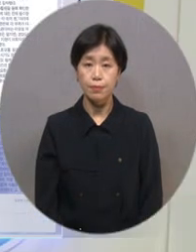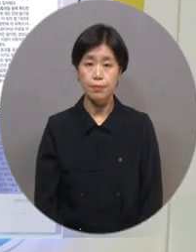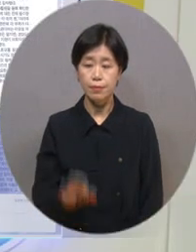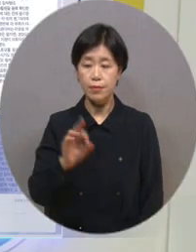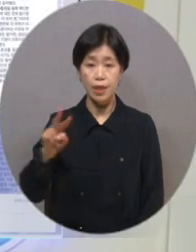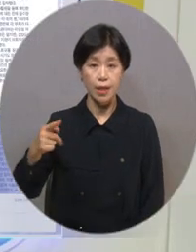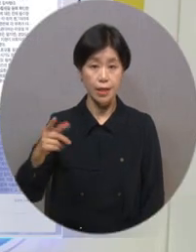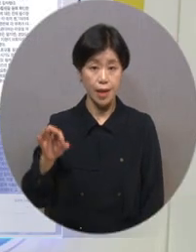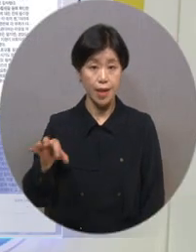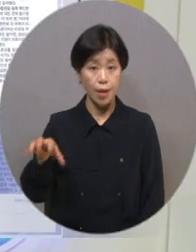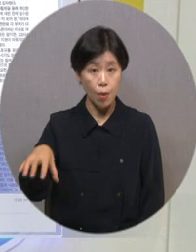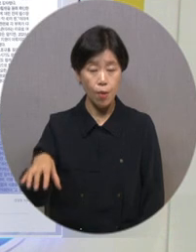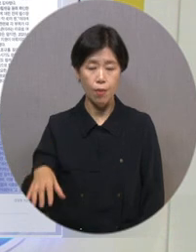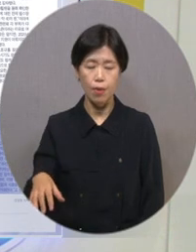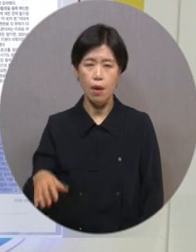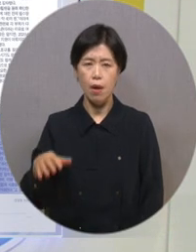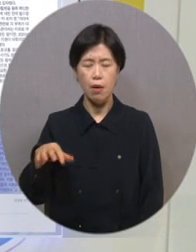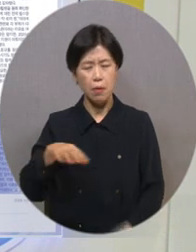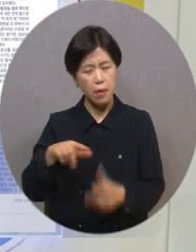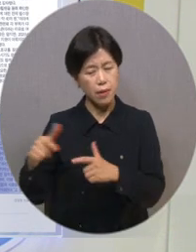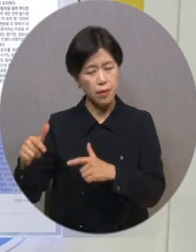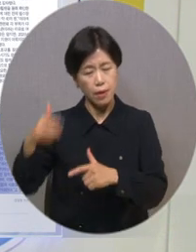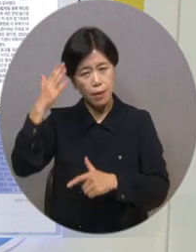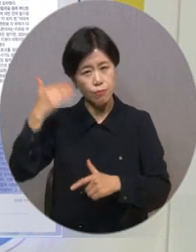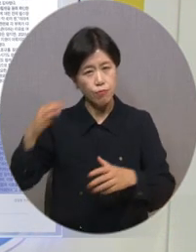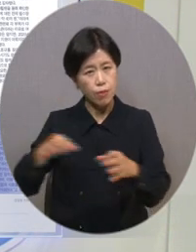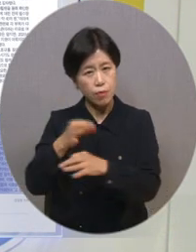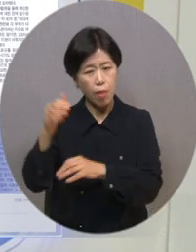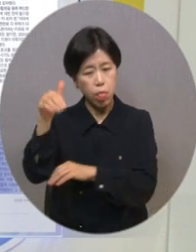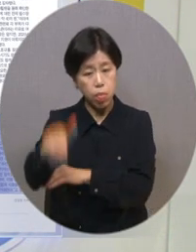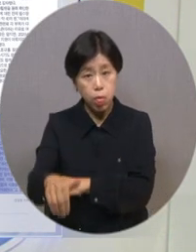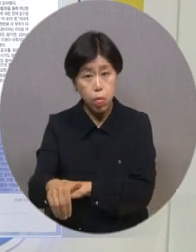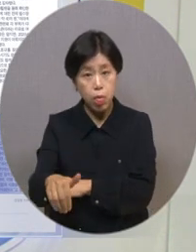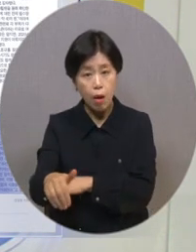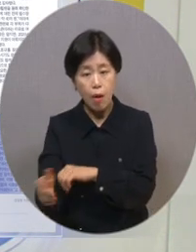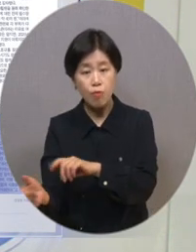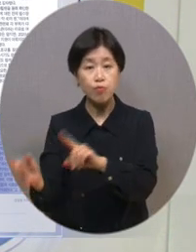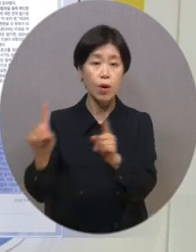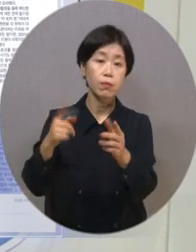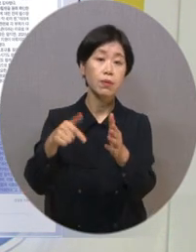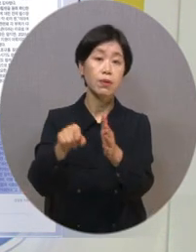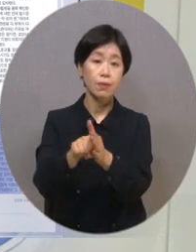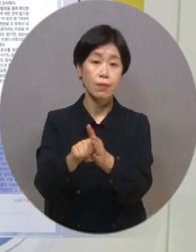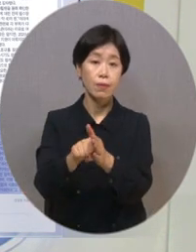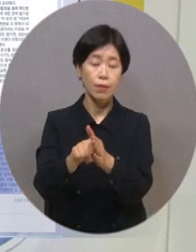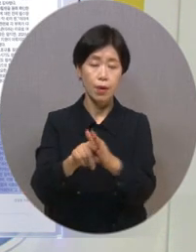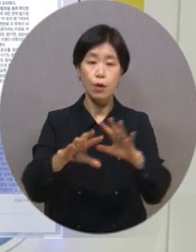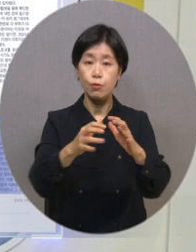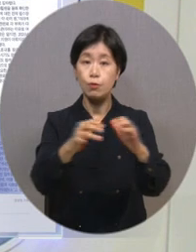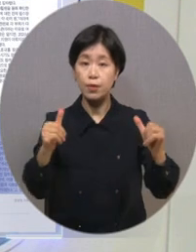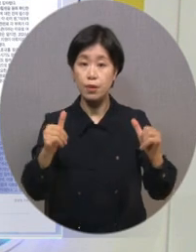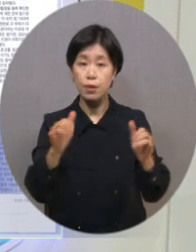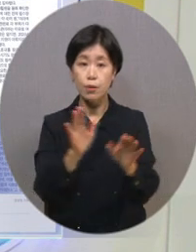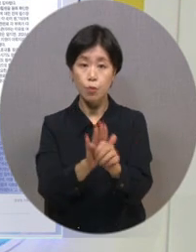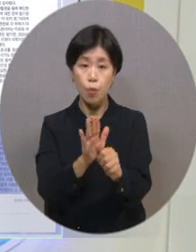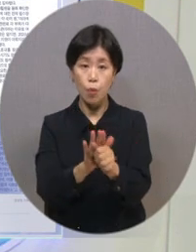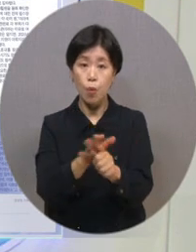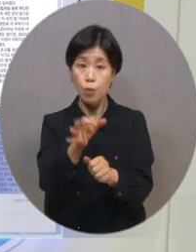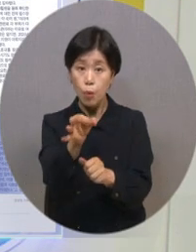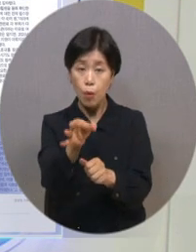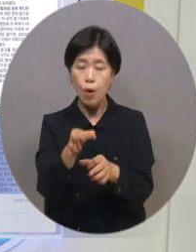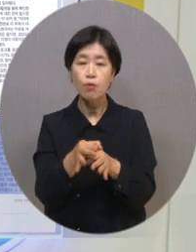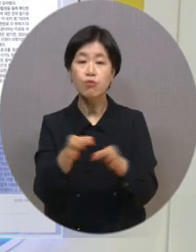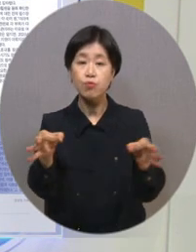야당이 내수부진 등 침체된 국내 경제 상황을 회복하겠다 전 국민지원금 25만 원을